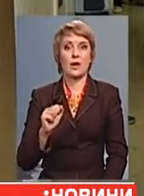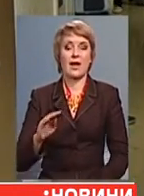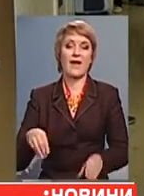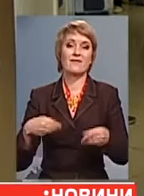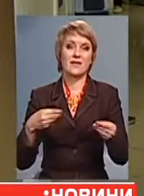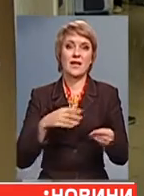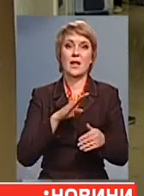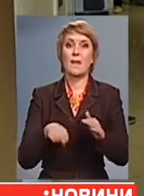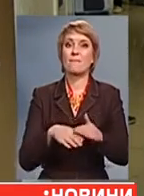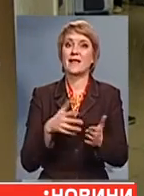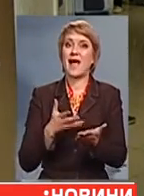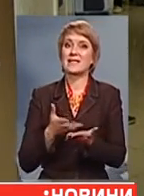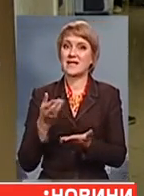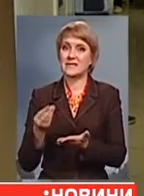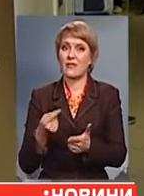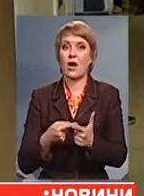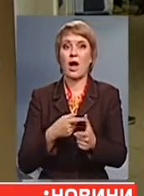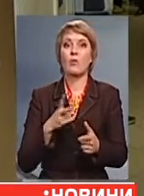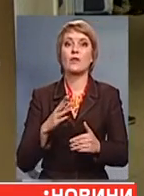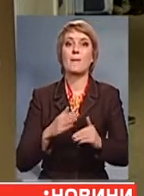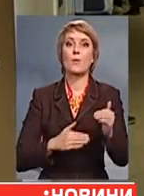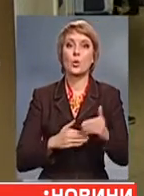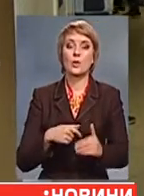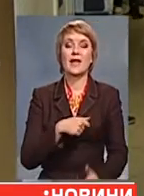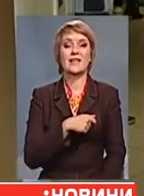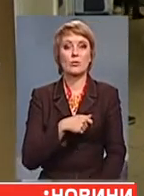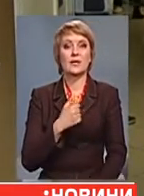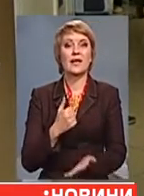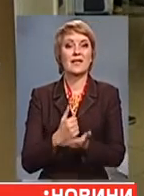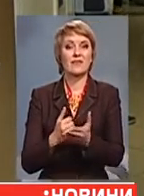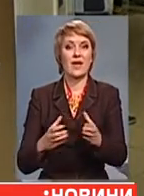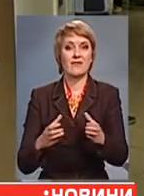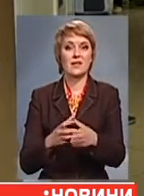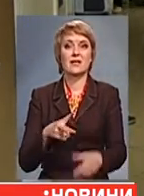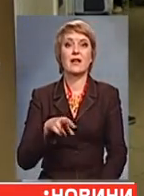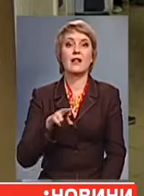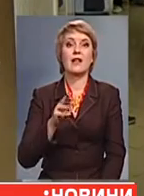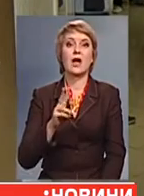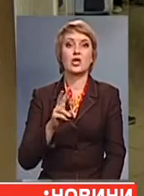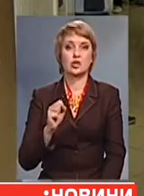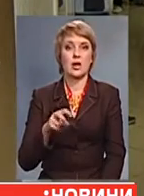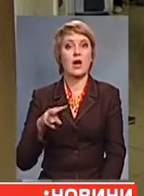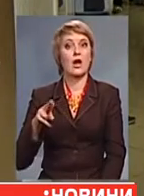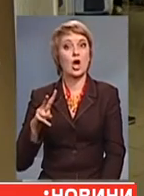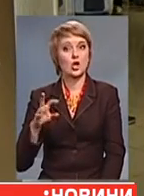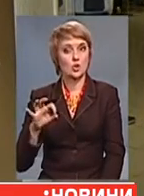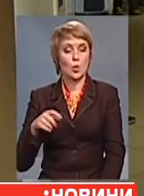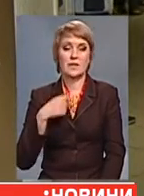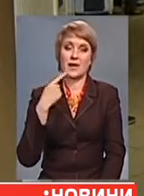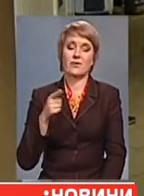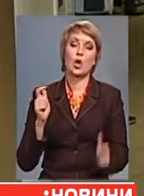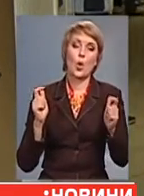віддали під заставу або на поруки народного депутата і керівника фракції Олега Ляшка. Сам Олег Ляшко сказав про те, що